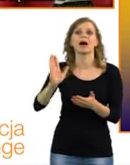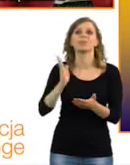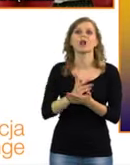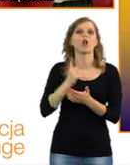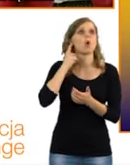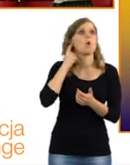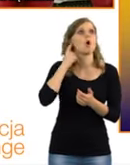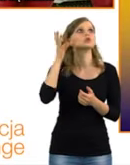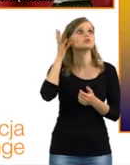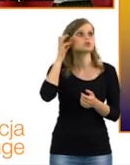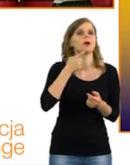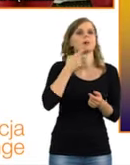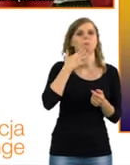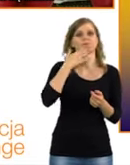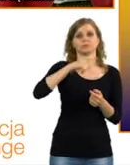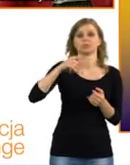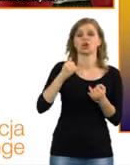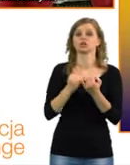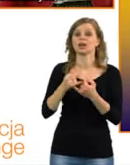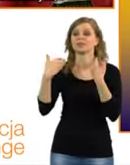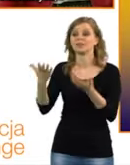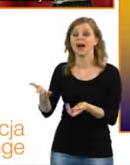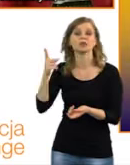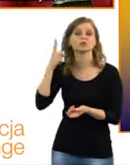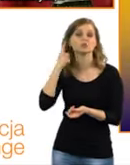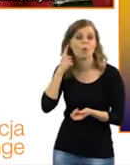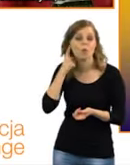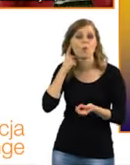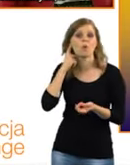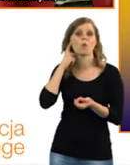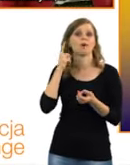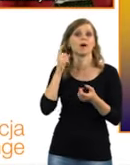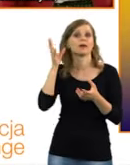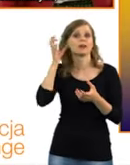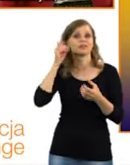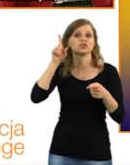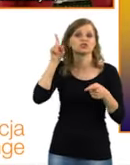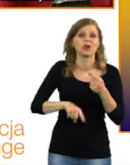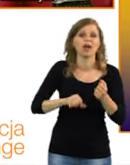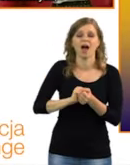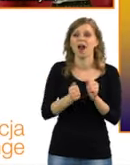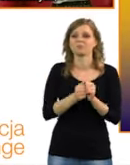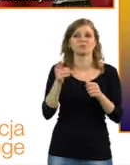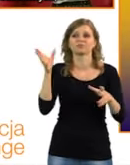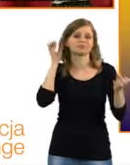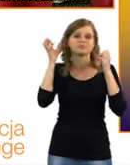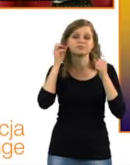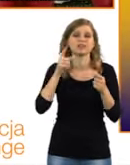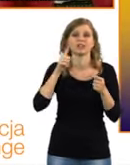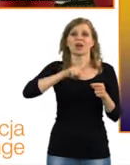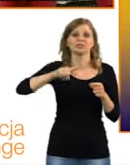ucho. Jeśli umożliwi się uszom słyszenie częstotliwości źle lub wcale